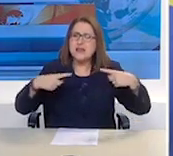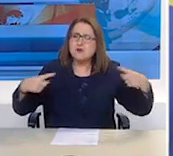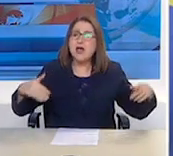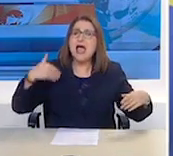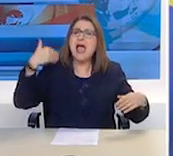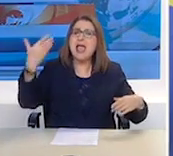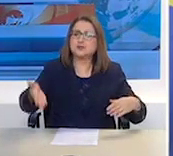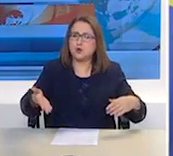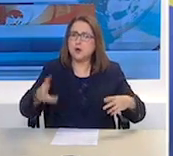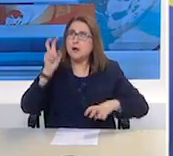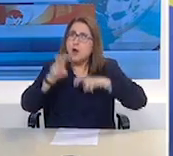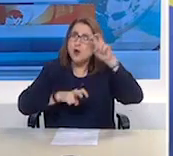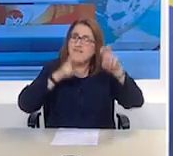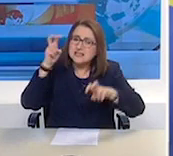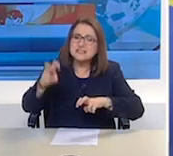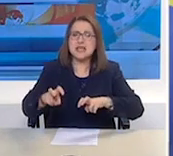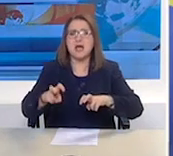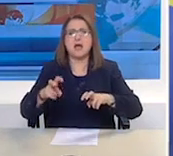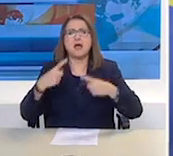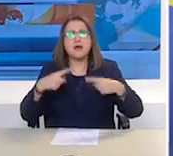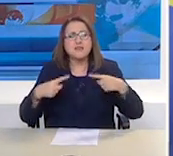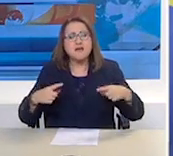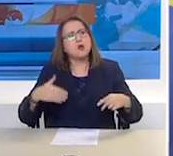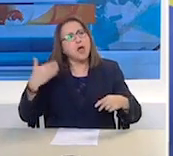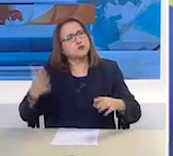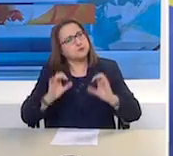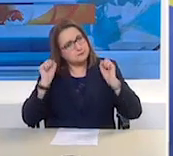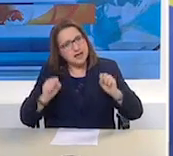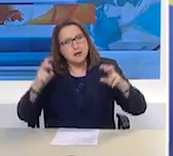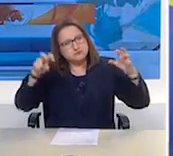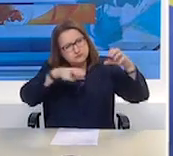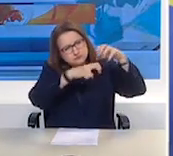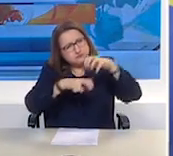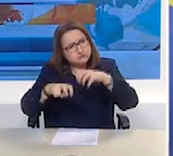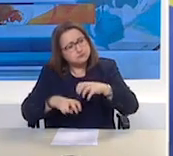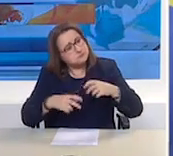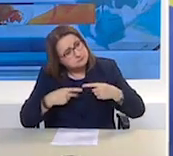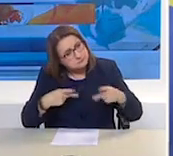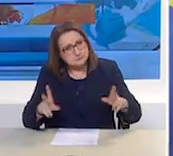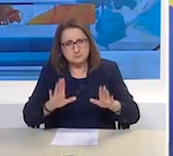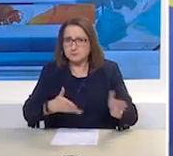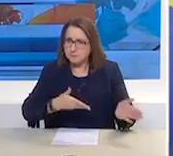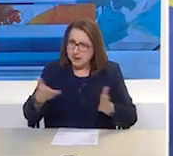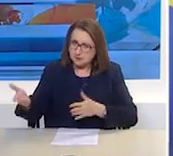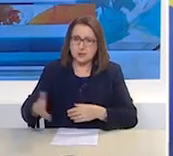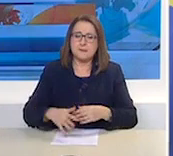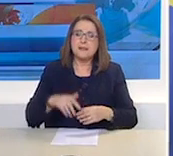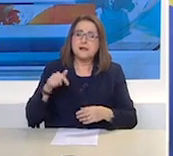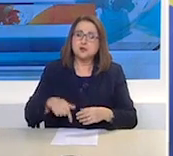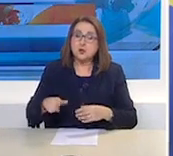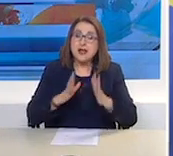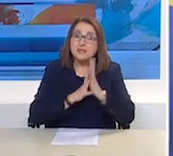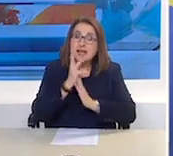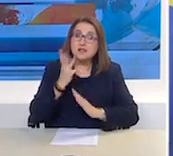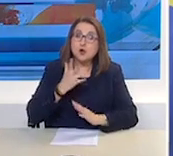οι ενεργεία διαιτητές ομαδικών αθλημάτων. Από τη Δευτέρα επαναλειτουργούν για χρήση αποκλειστικά και μόνο για τους προπονητικούς σκοπούς από αθλούμενους